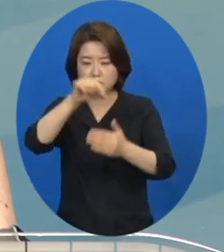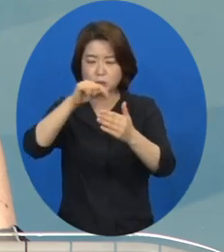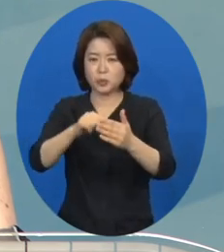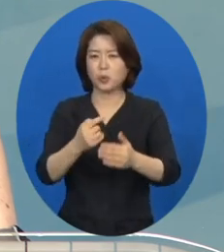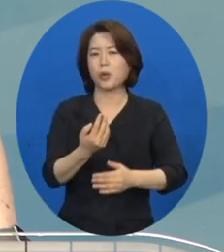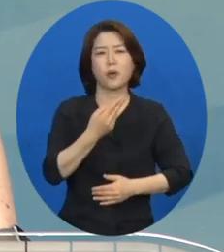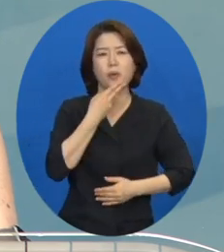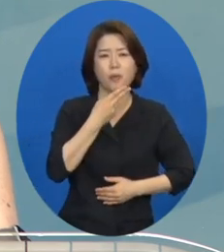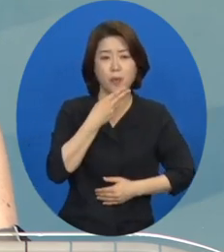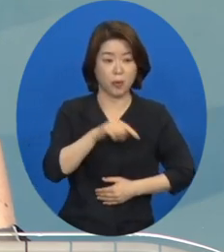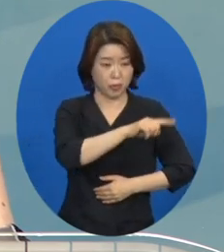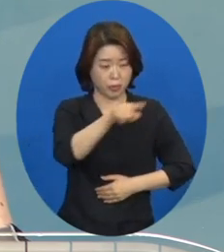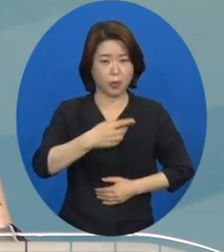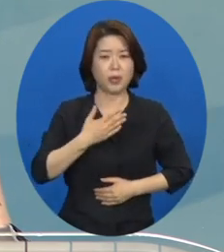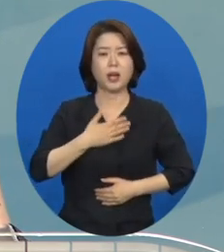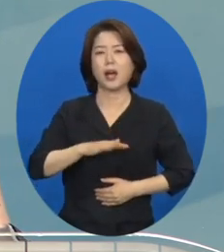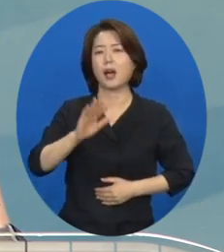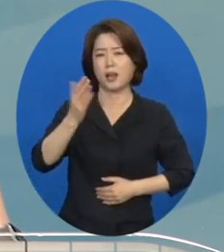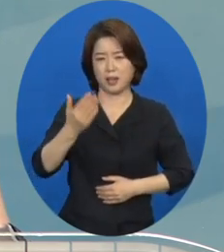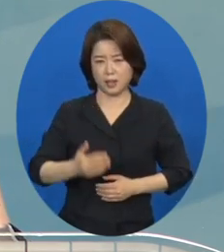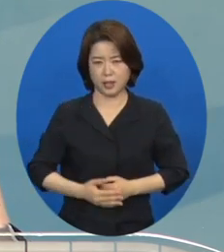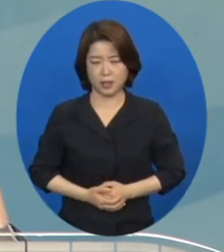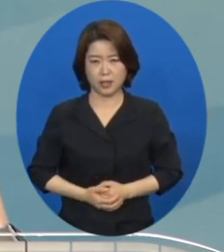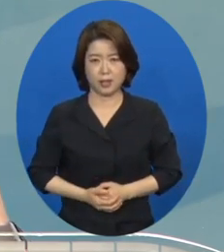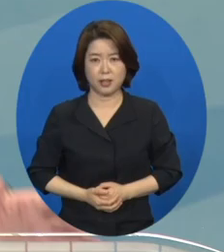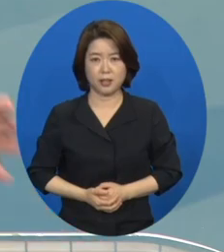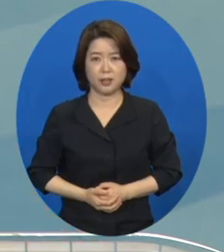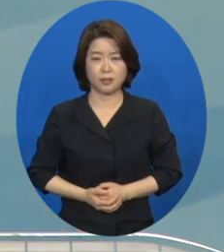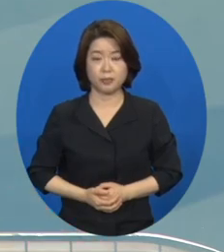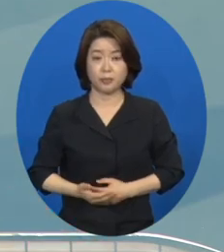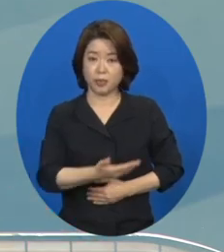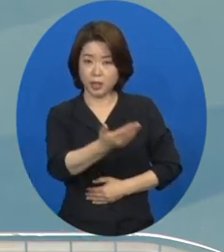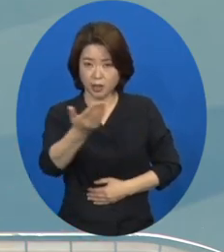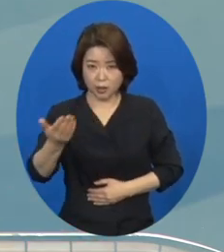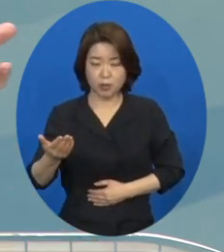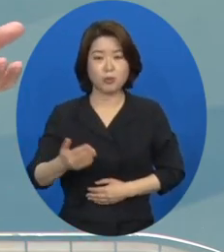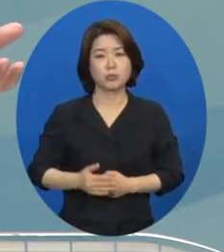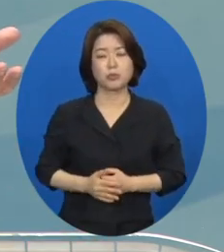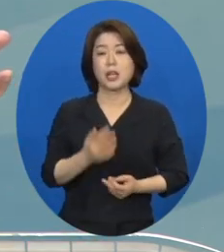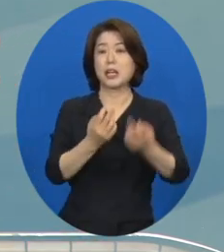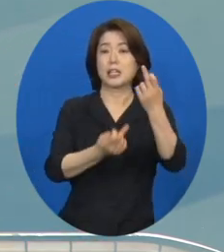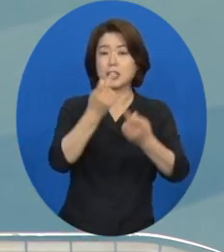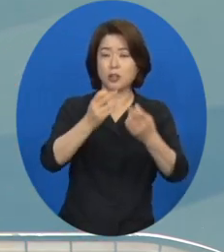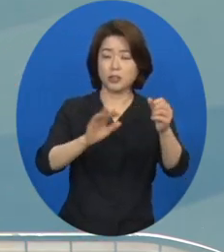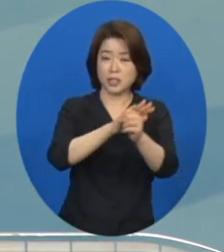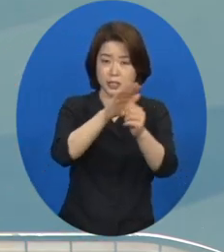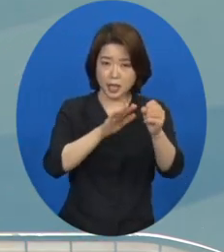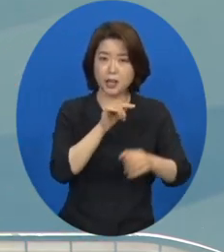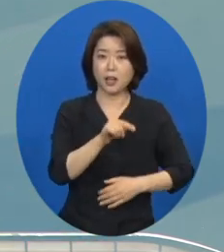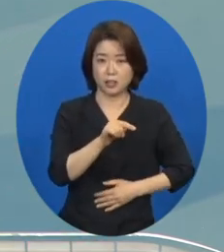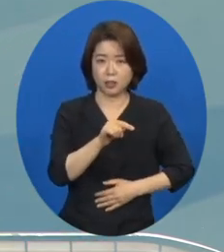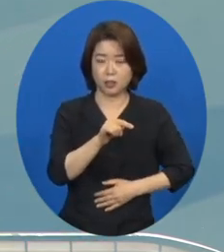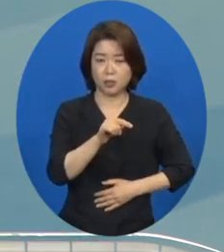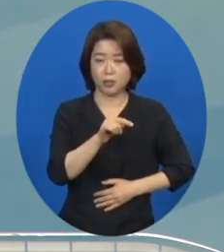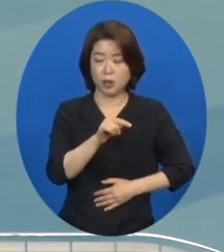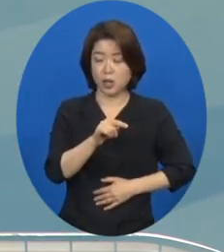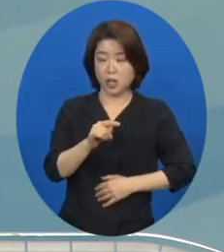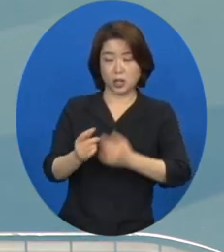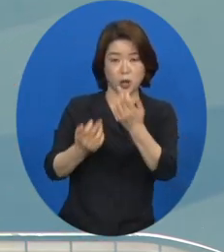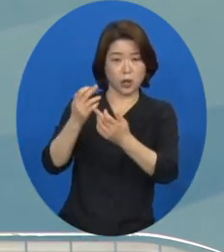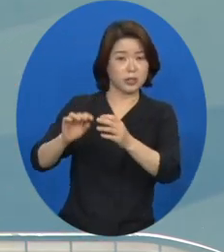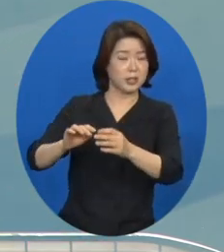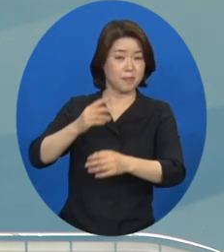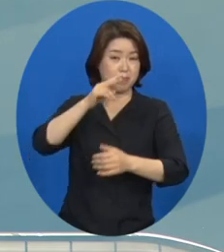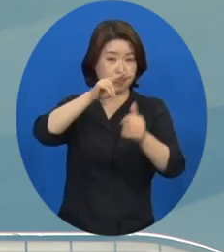아니하는 것을 너희가 아는 바라. 여러분, 형제를 사랑하는 것, 형제를 미워하는